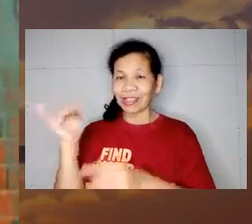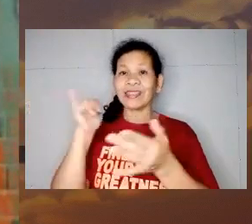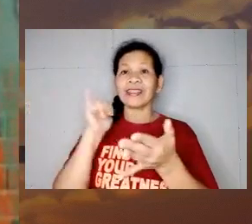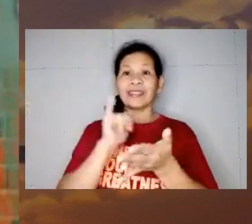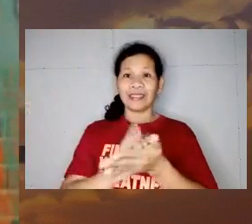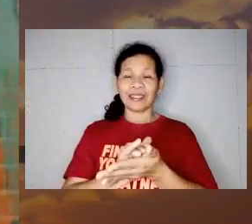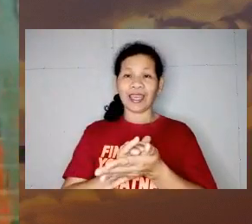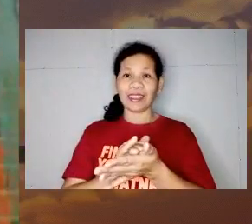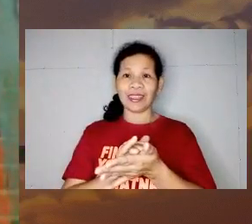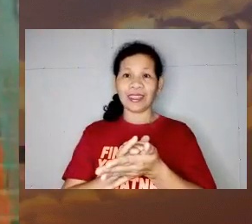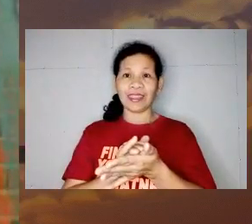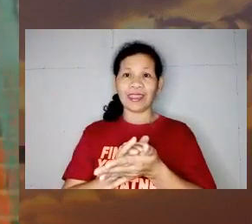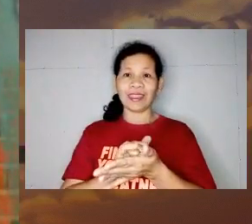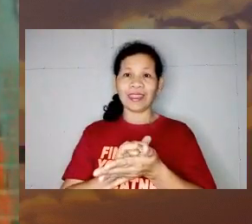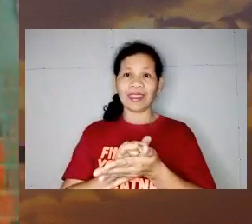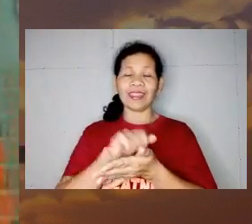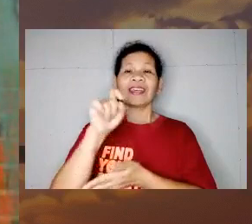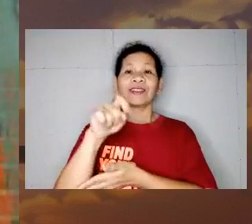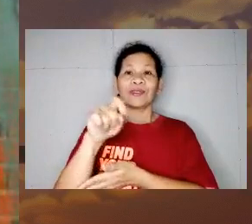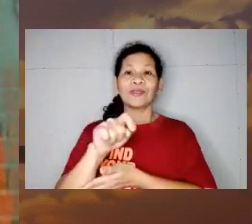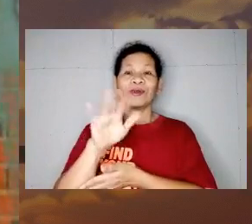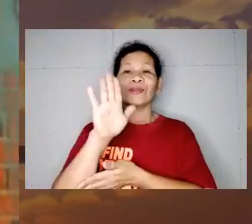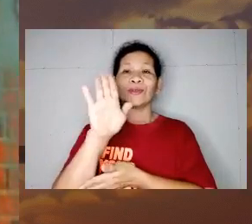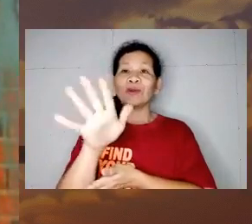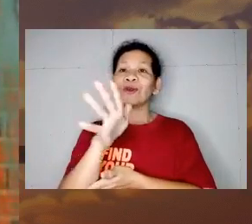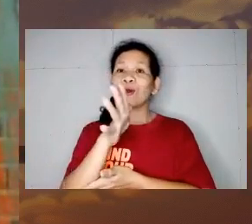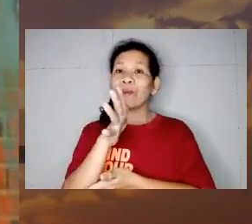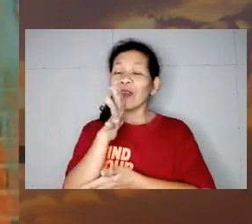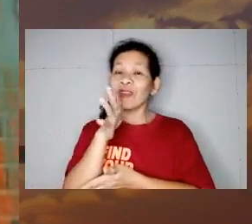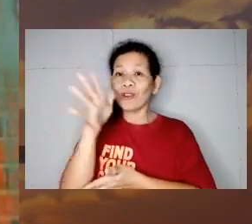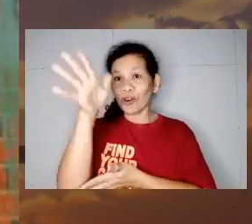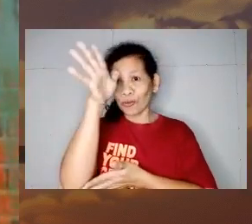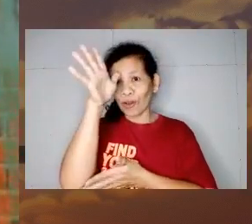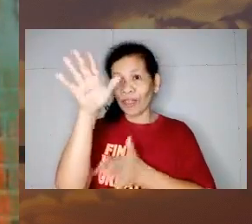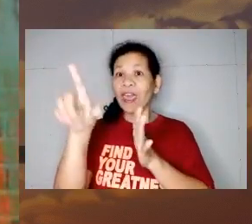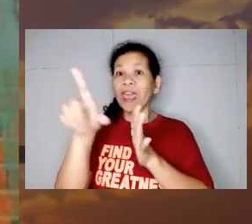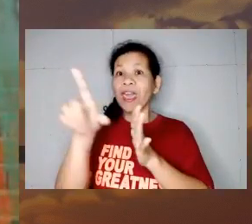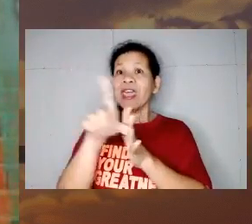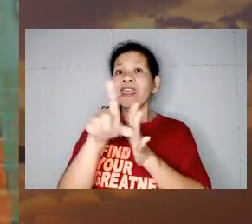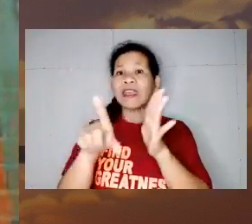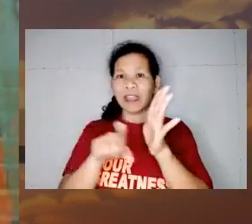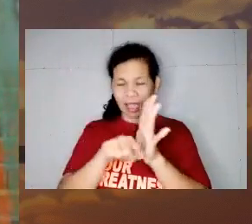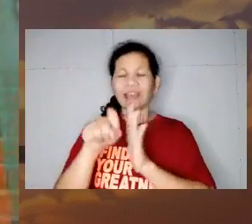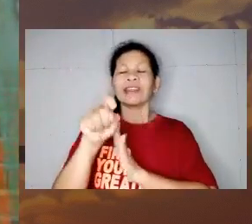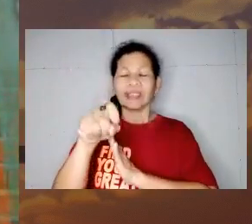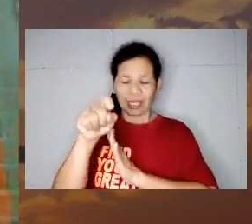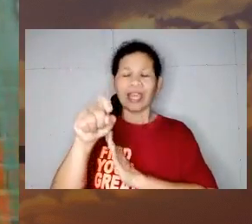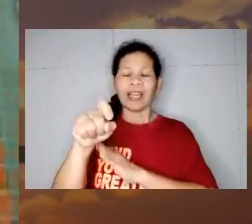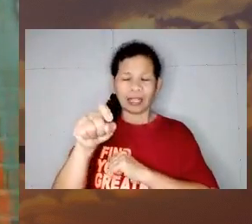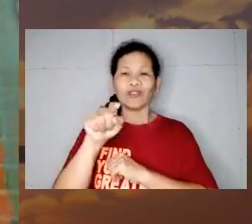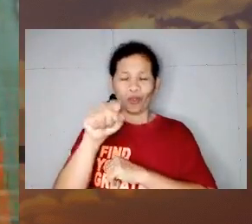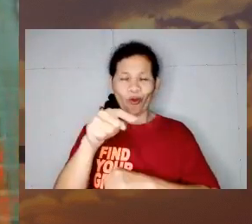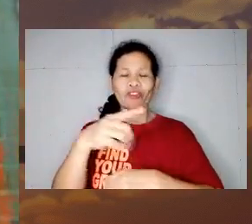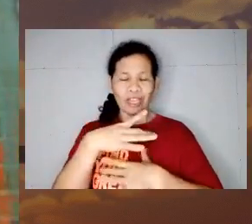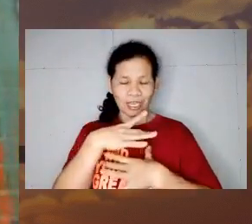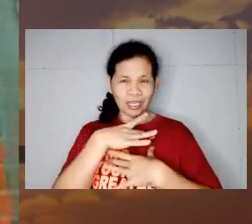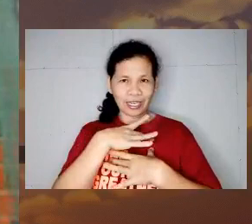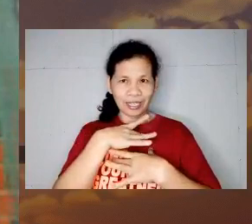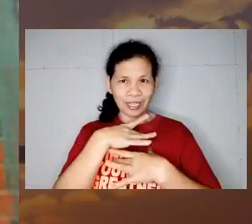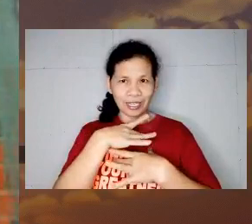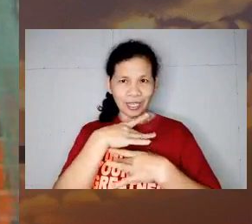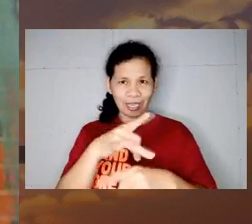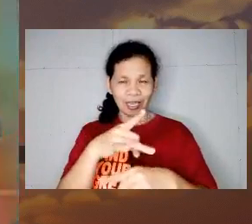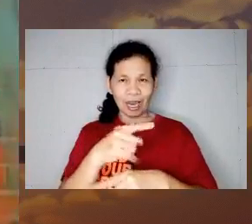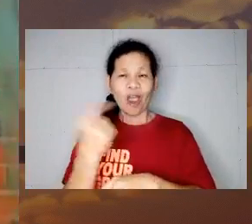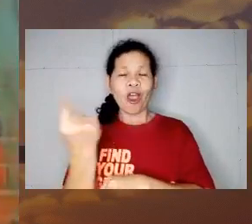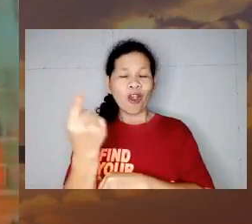biyanan, ay talagang ikaw ay gustong-gusto, ikaw ay talagang sinasang-ayunan, always